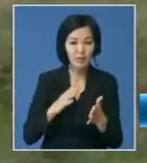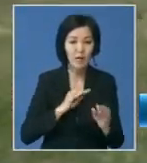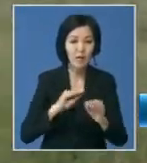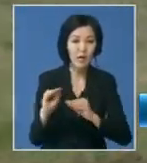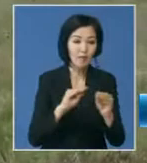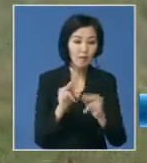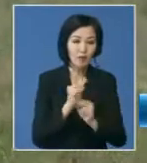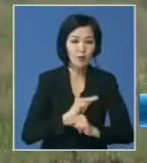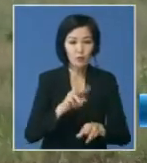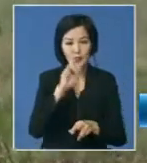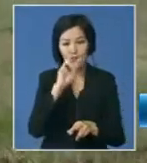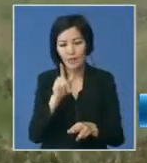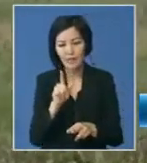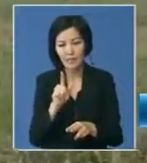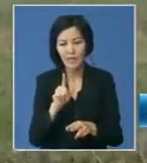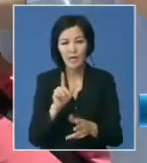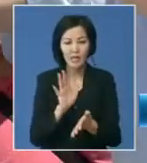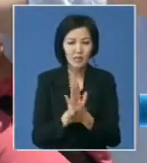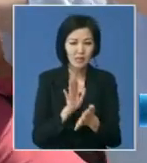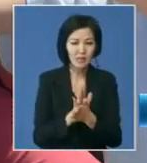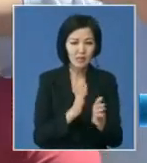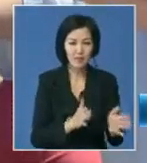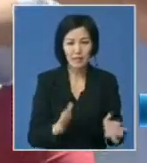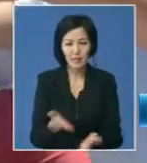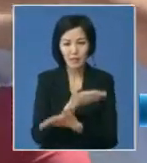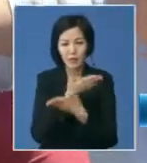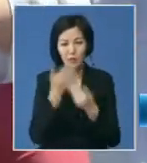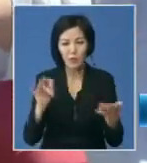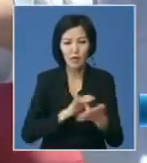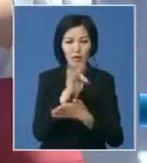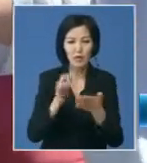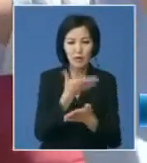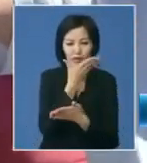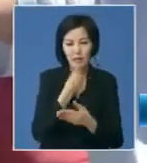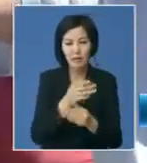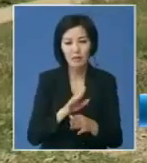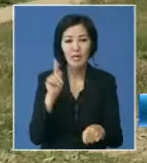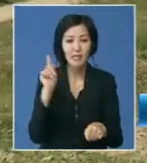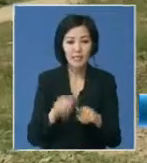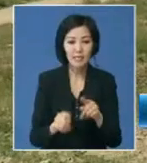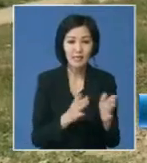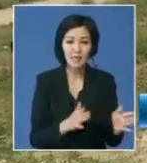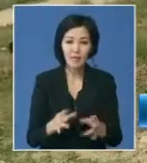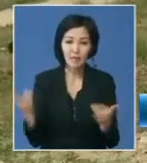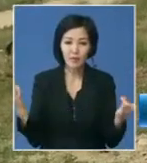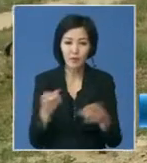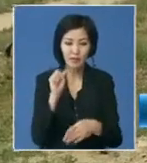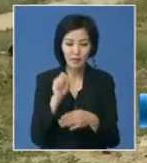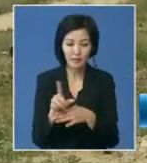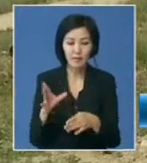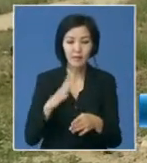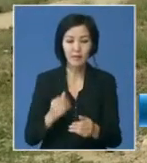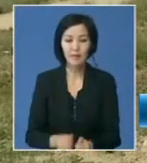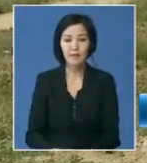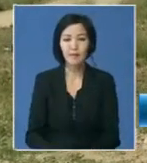дұрыс жүргізілмеген. Шашылып жатқан құрылыс материалдары қала көркін қашырып тұр. Оларды тез арада қалпына келтіру керек, деді облыс әкімінің